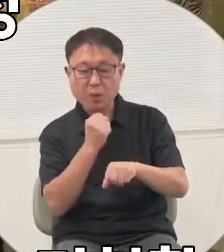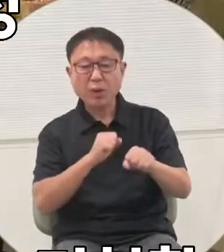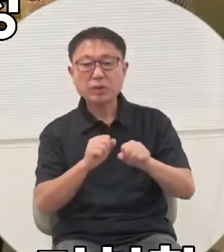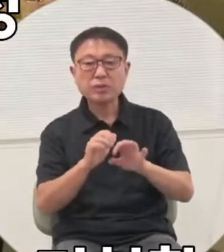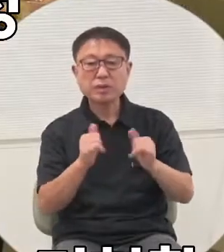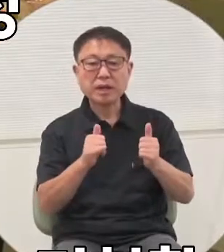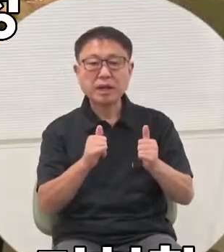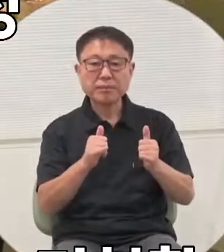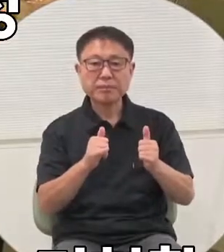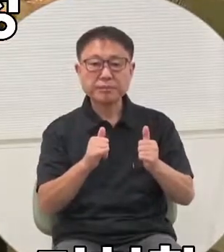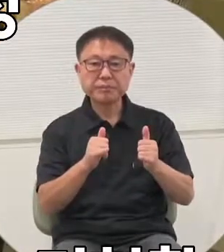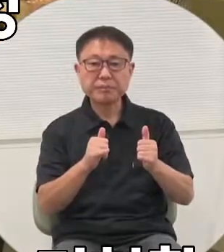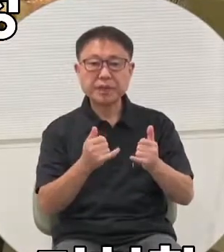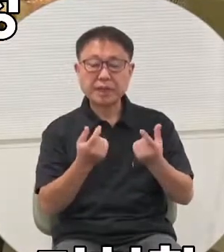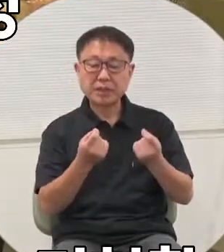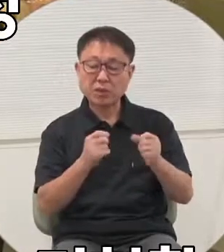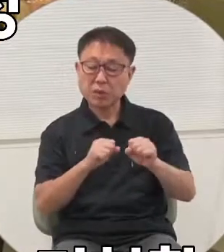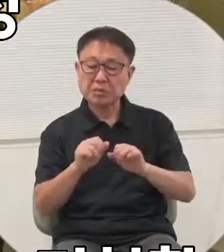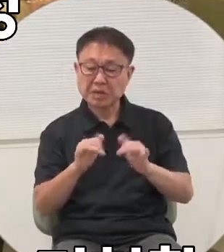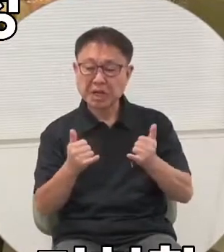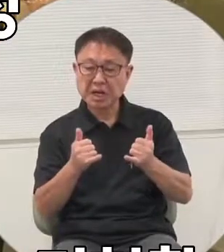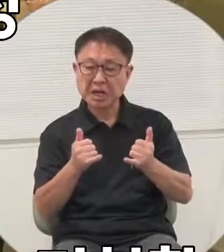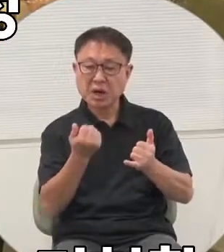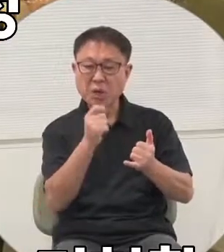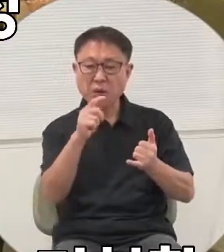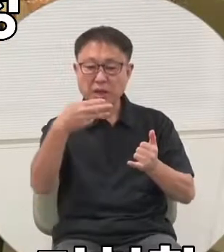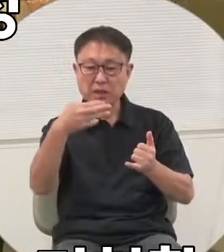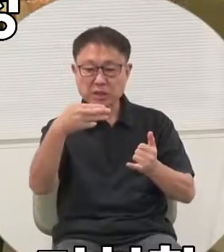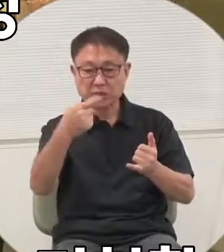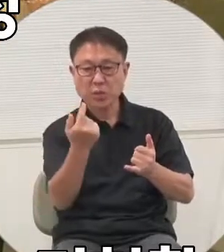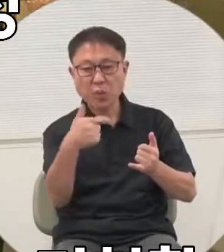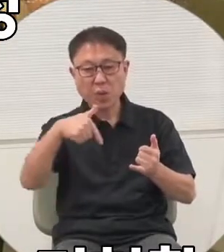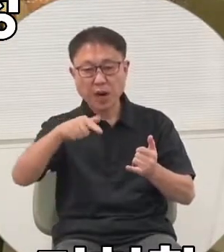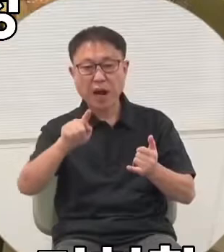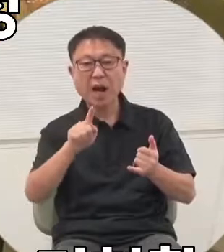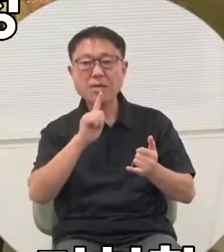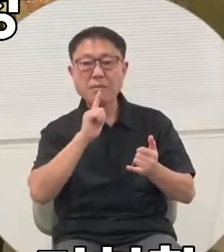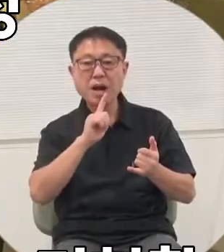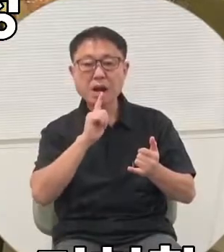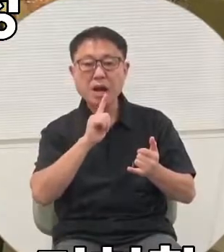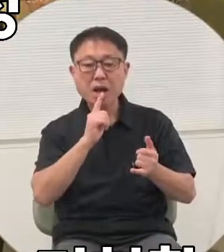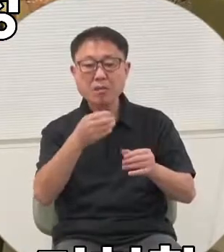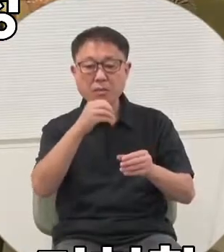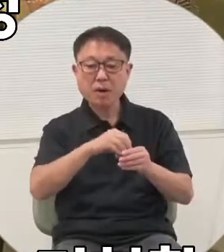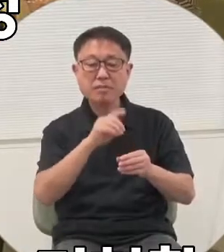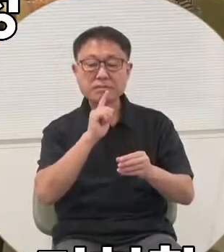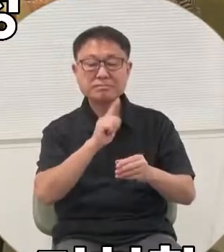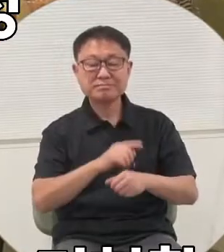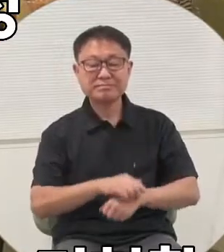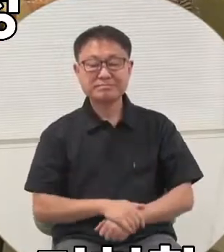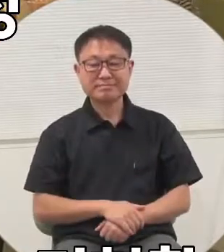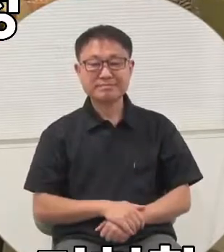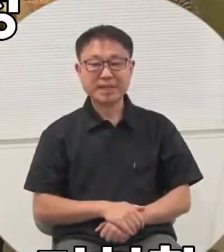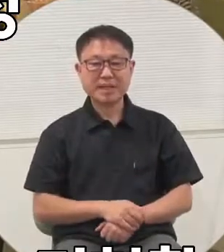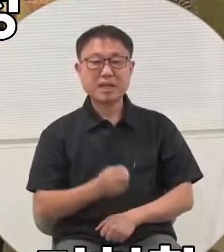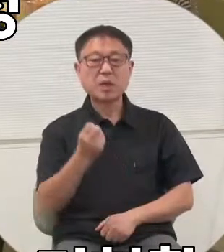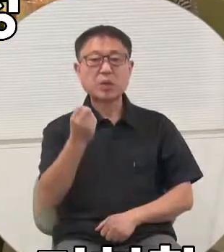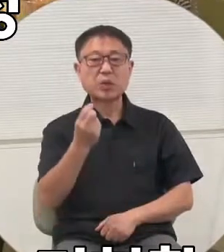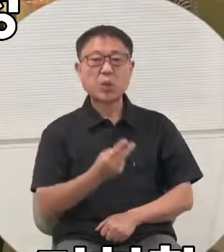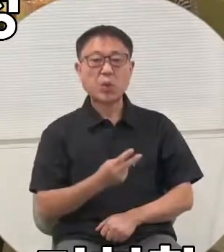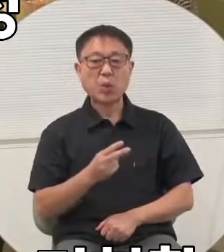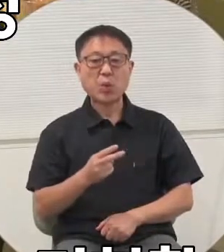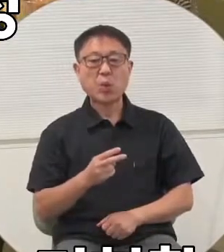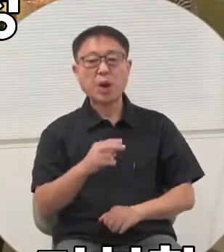많은데 그런 분들도 마을 활동가이지 않냐라는 말씀들이 굉장히 많습니다. 그래서 저희는 또 한편은 이런 거 있죠.